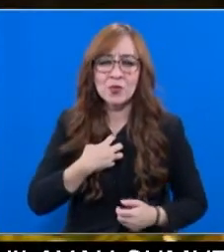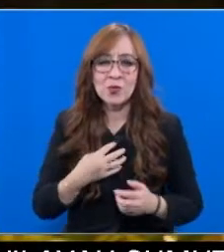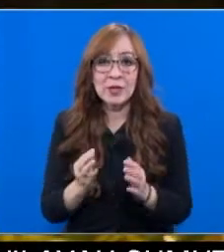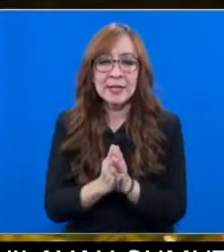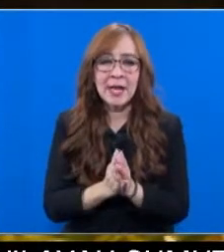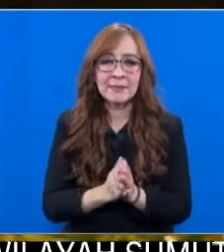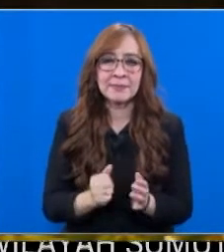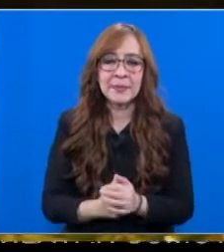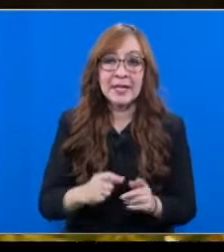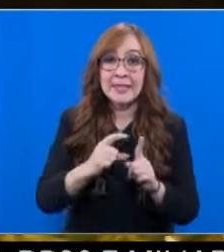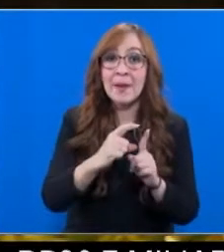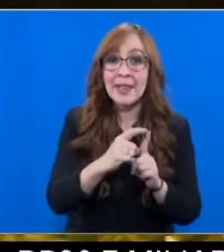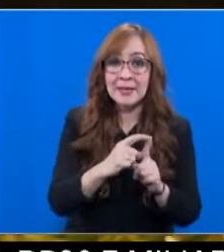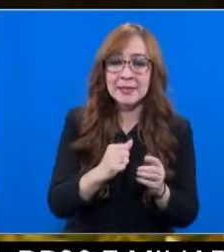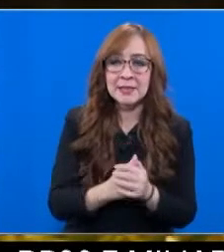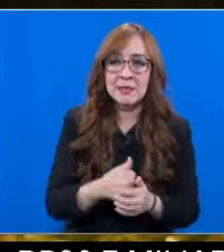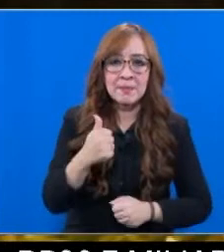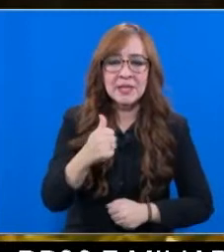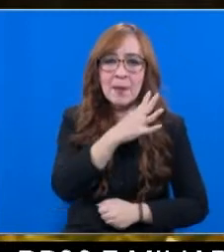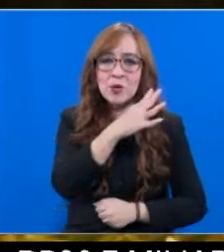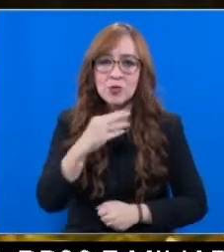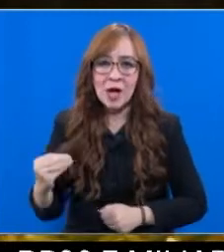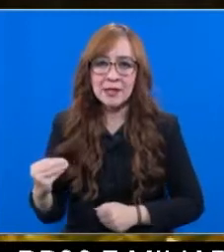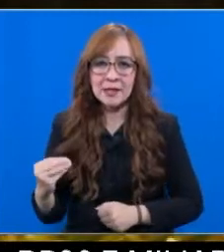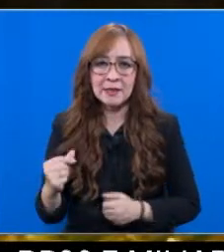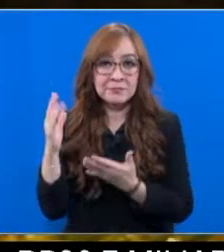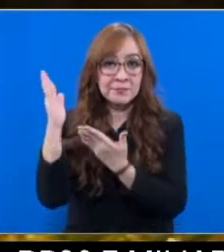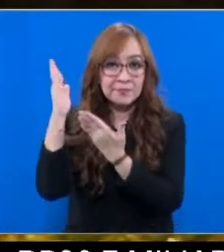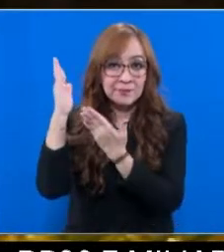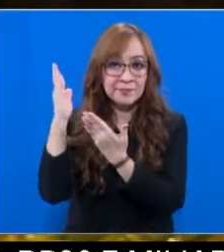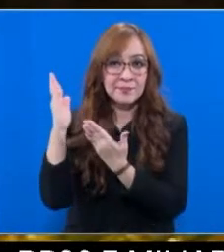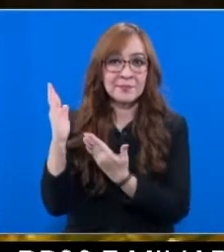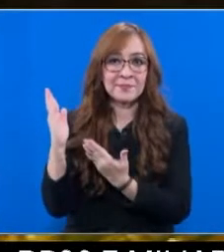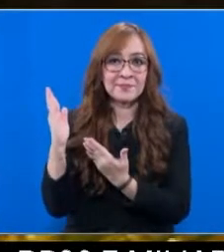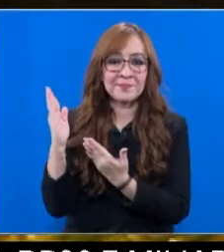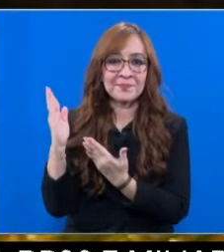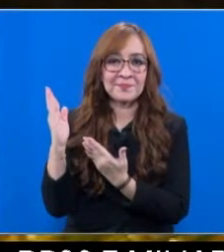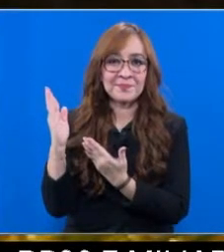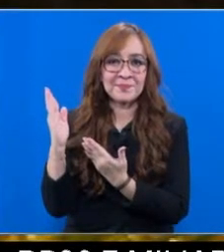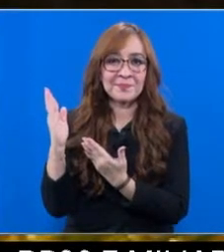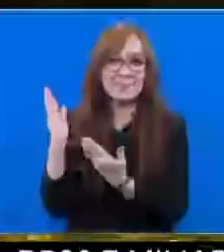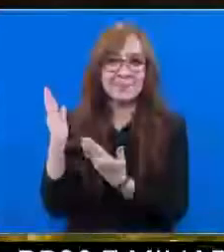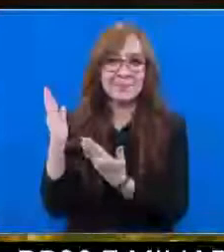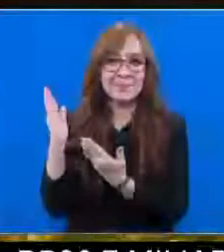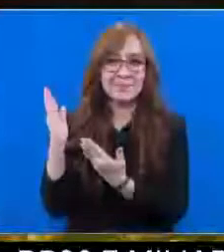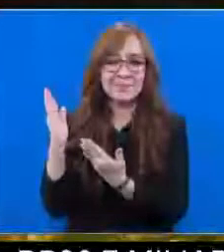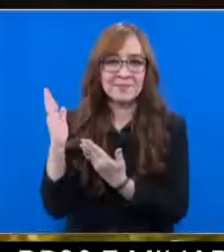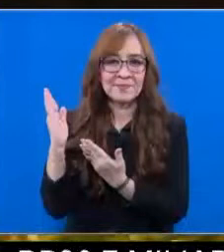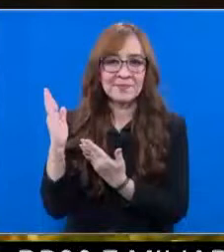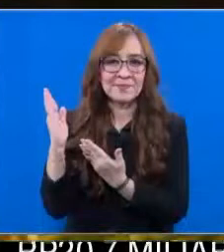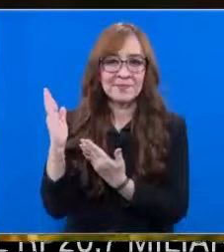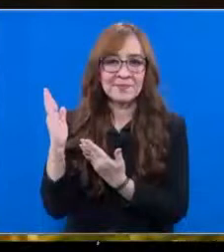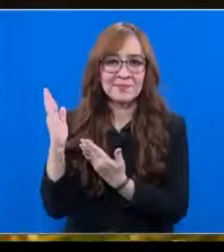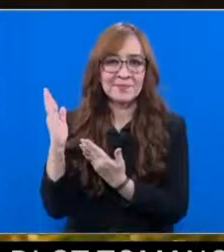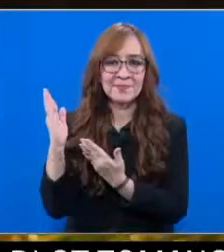CNNIndonesia.com, beras ini dianggap mampu mengurangi plak arteri, mencegah risiko penyakit kardiovaskuler, menurunkan kolesterol, dan